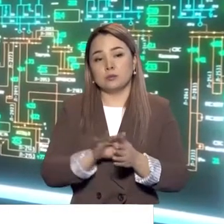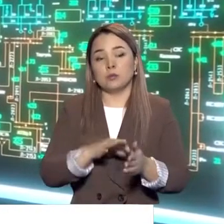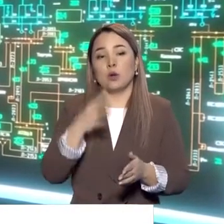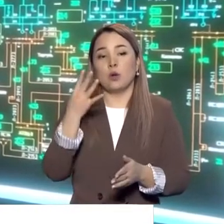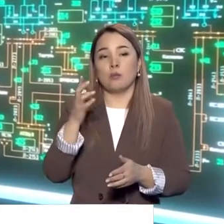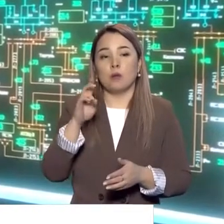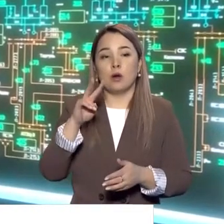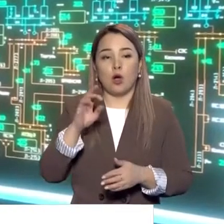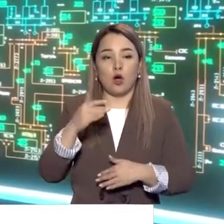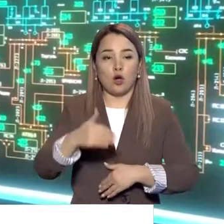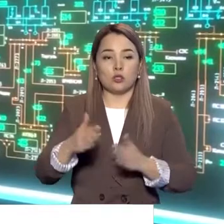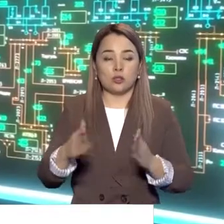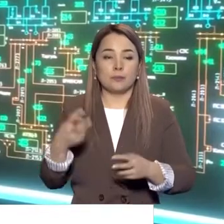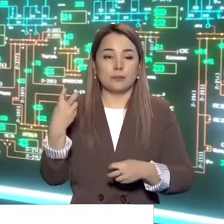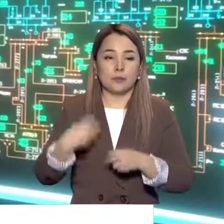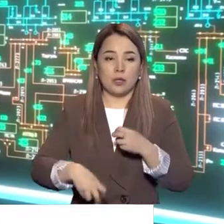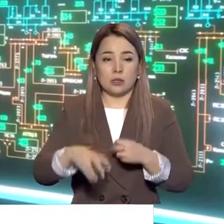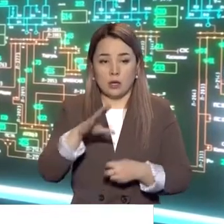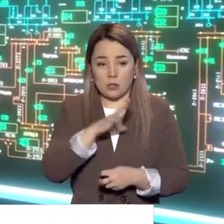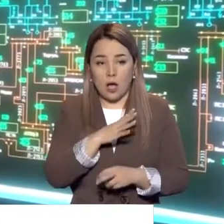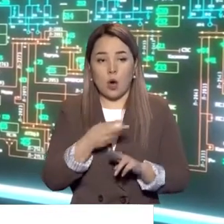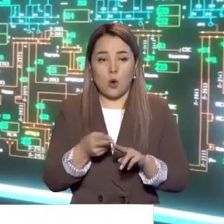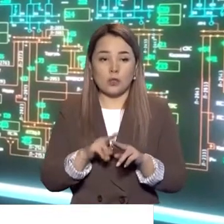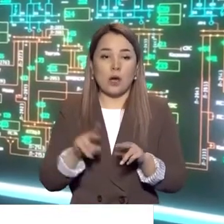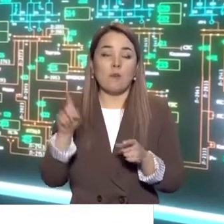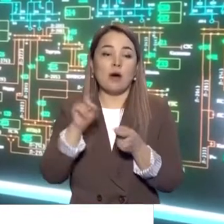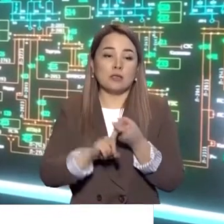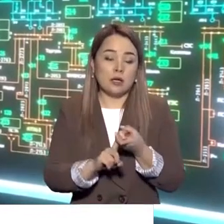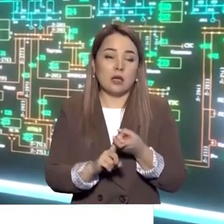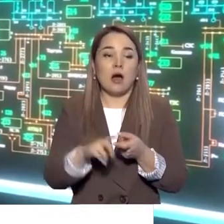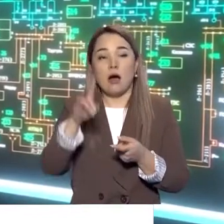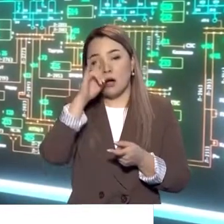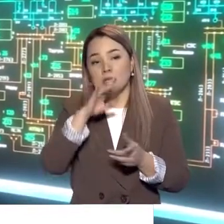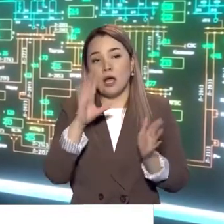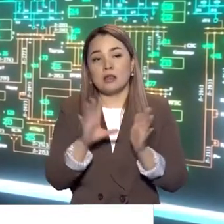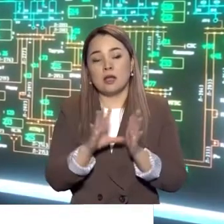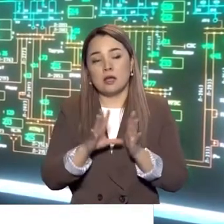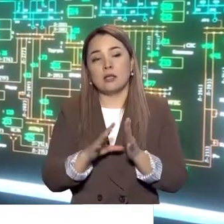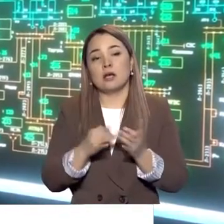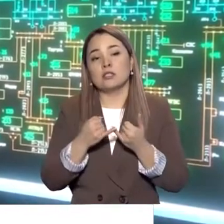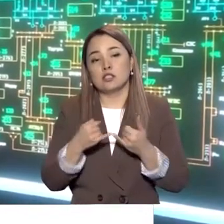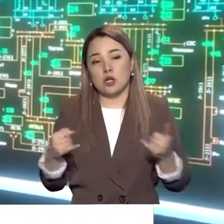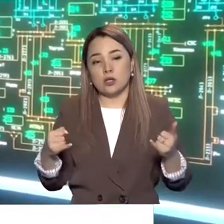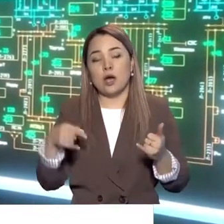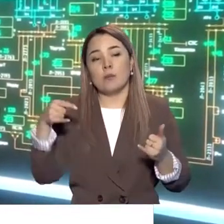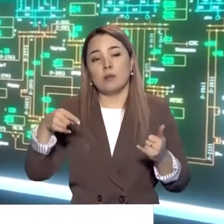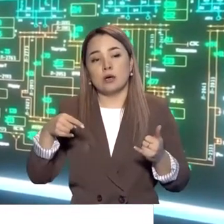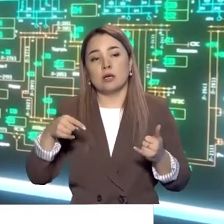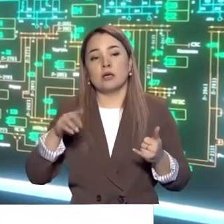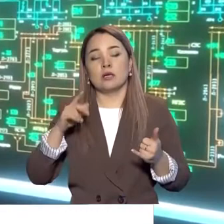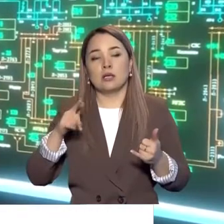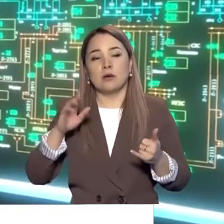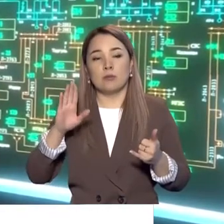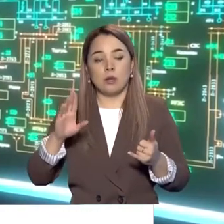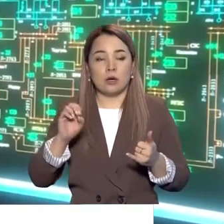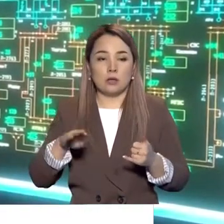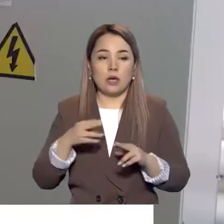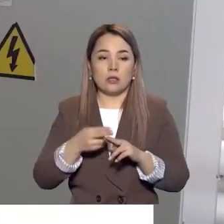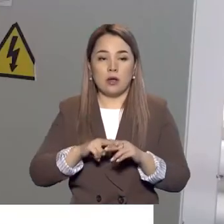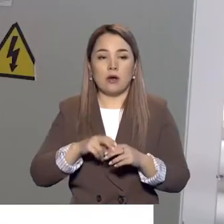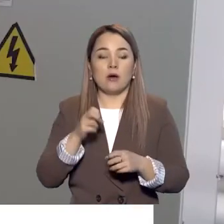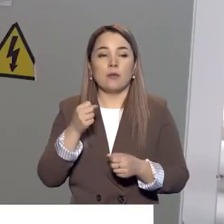блогы жұмыстан шықты. Осыған байланысты Қазақстанның энергия жүйесіне 1000 мегаваттық авариялық жүктеме